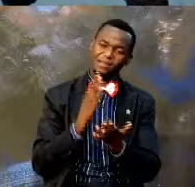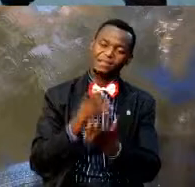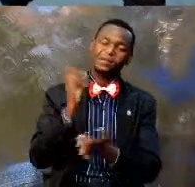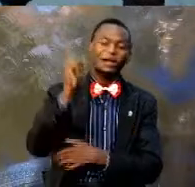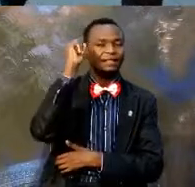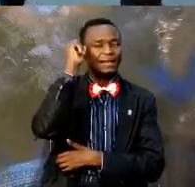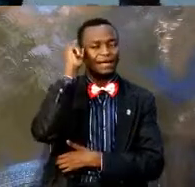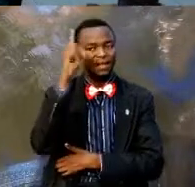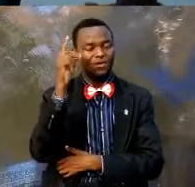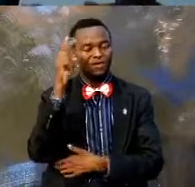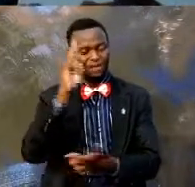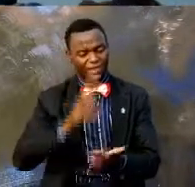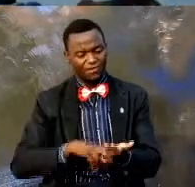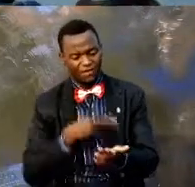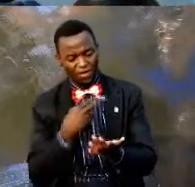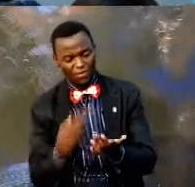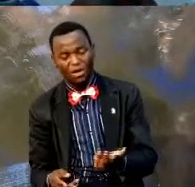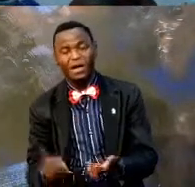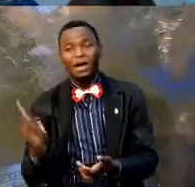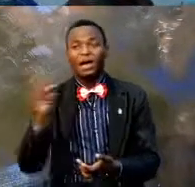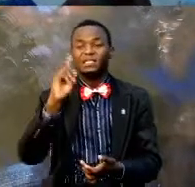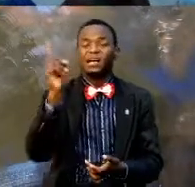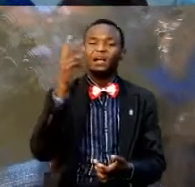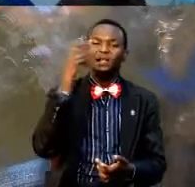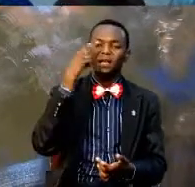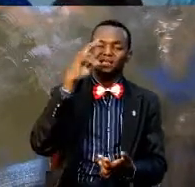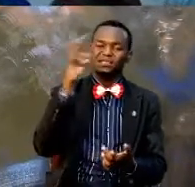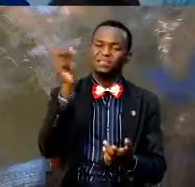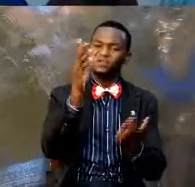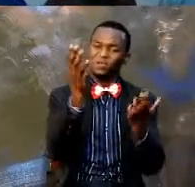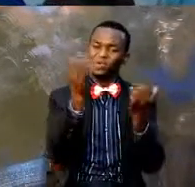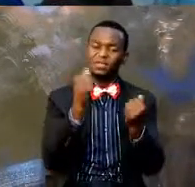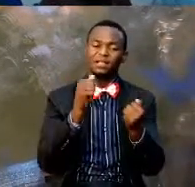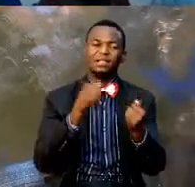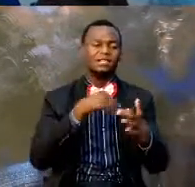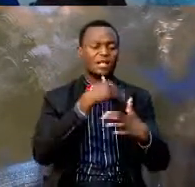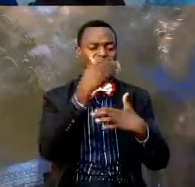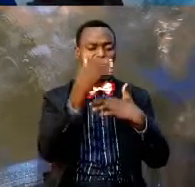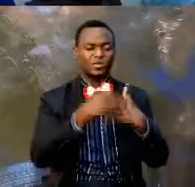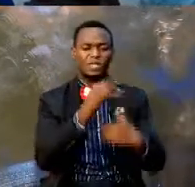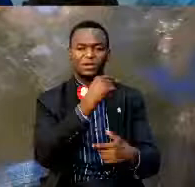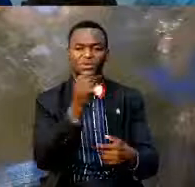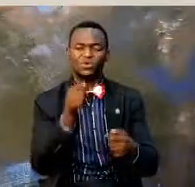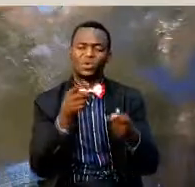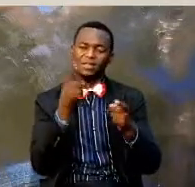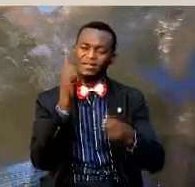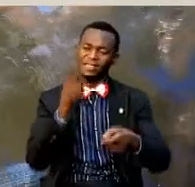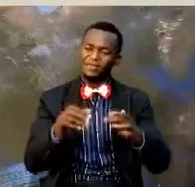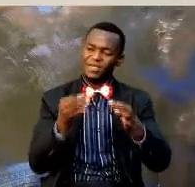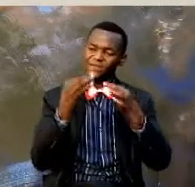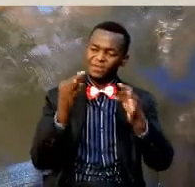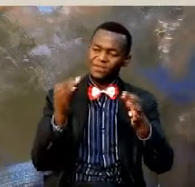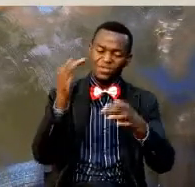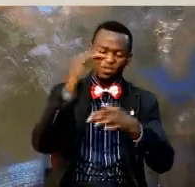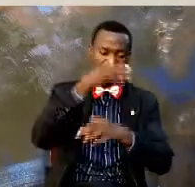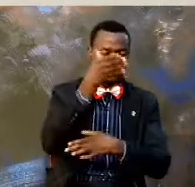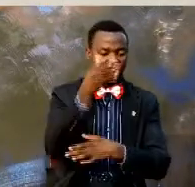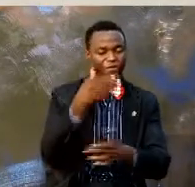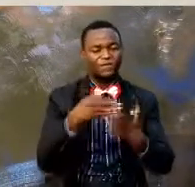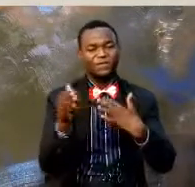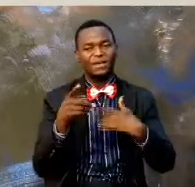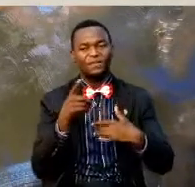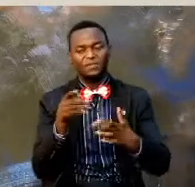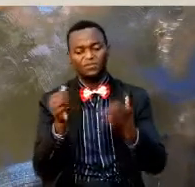ataelewa alivyoanguka, ataelewa asivyoweza, lakini atakapolia tu, nitendeje jioni ya leo? Nifanye nini mwokozi